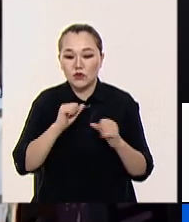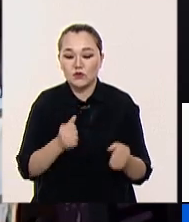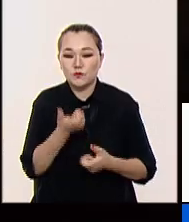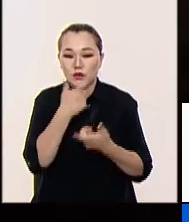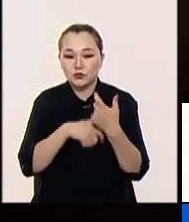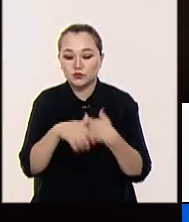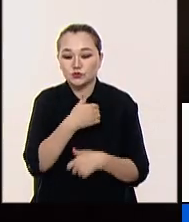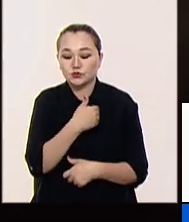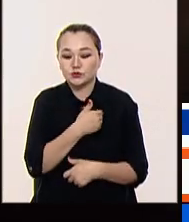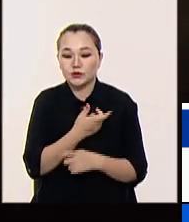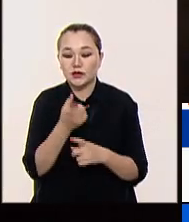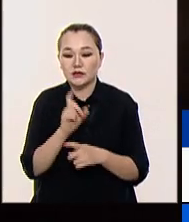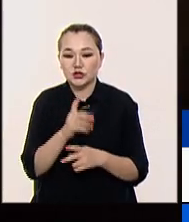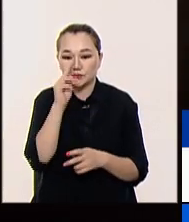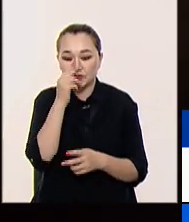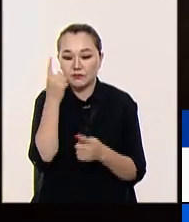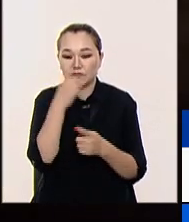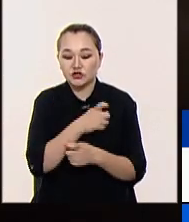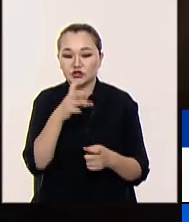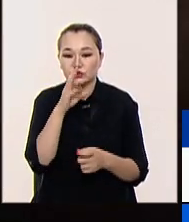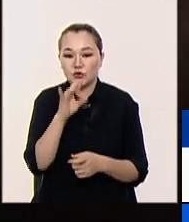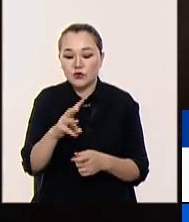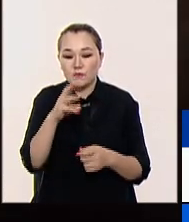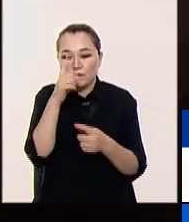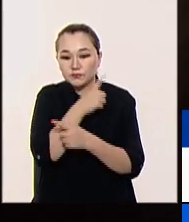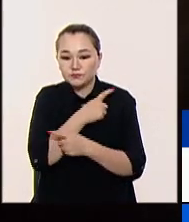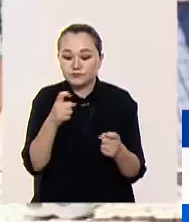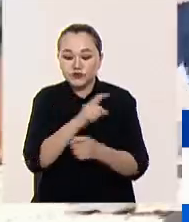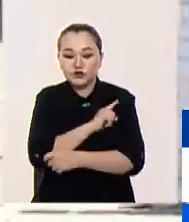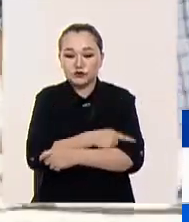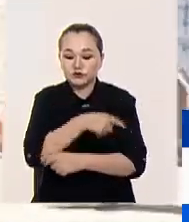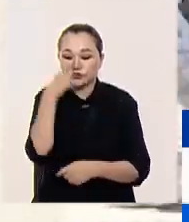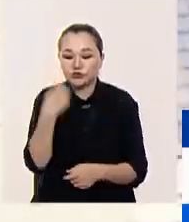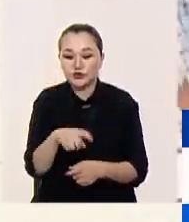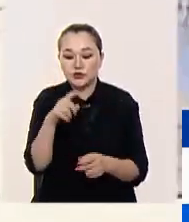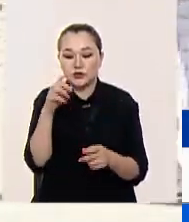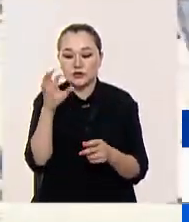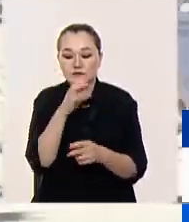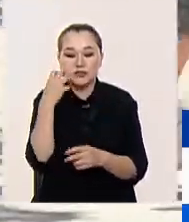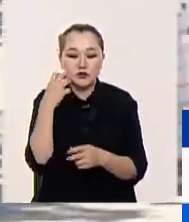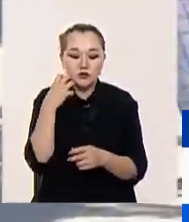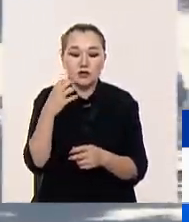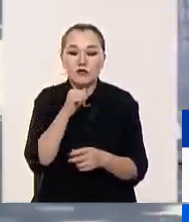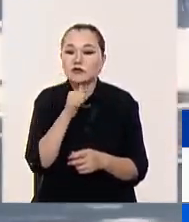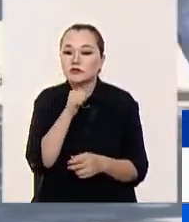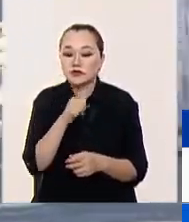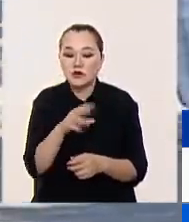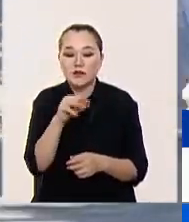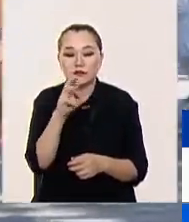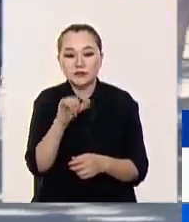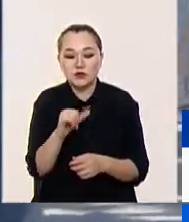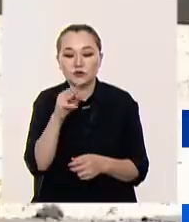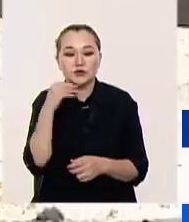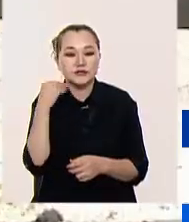мороженым. В Шымкенте объявили штормовое предупреждение. Сильную жару также прогнозируют в Кызылординской, Кустанайской,